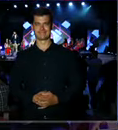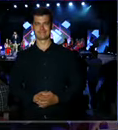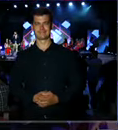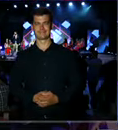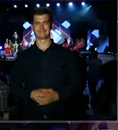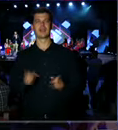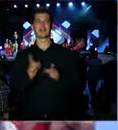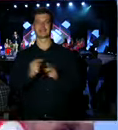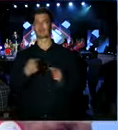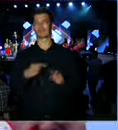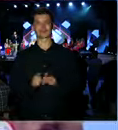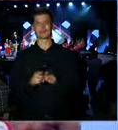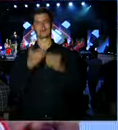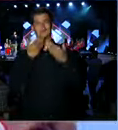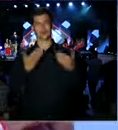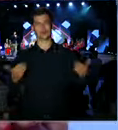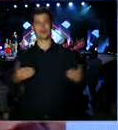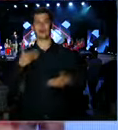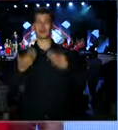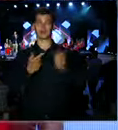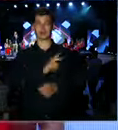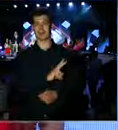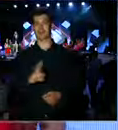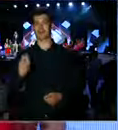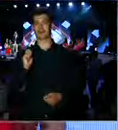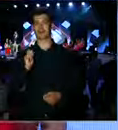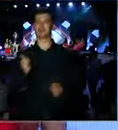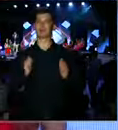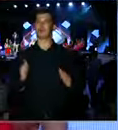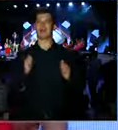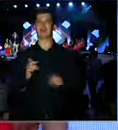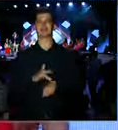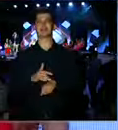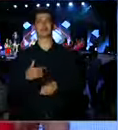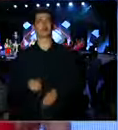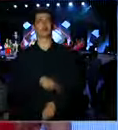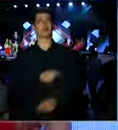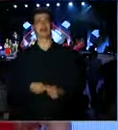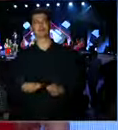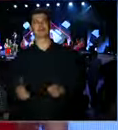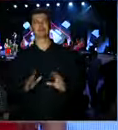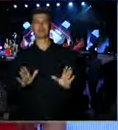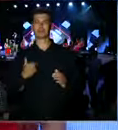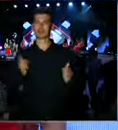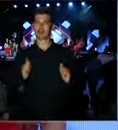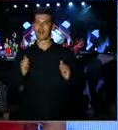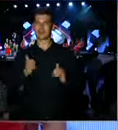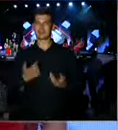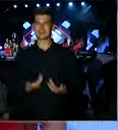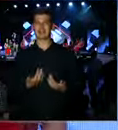Ja również serdecznie gratuluję wszystkim dziewczynom i też czekam na werdykt, żeby nie przedłużać, bo wszyscy czekamy w dużym